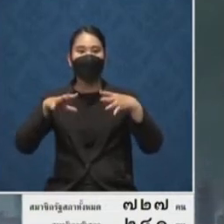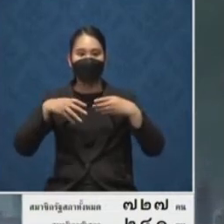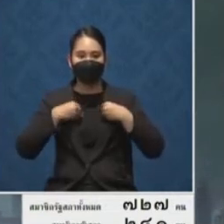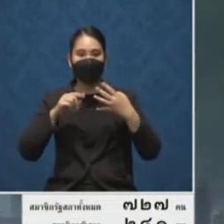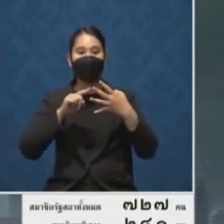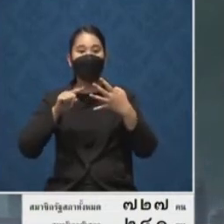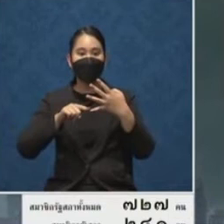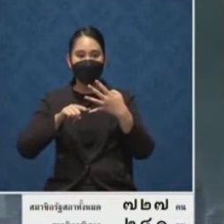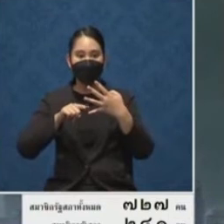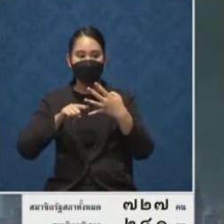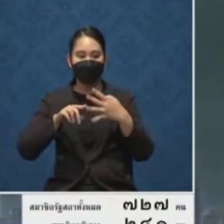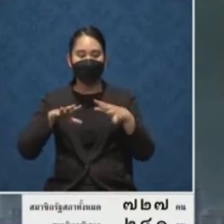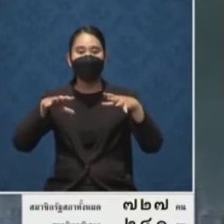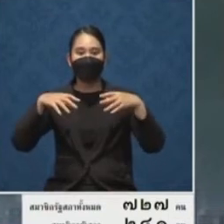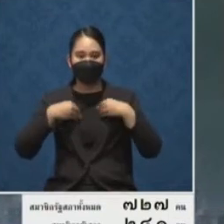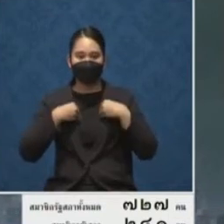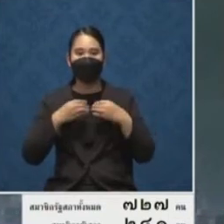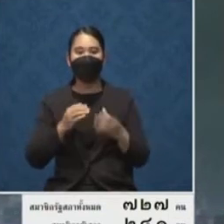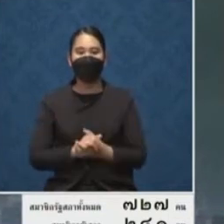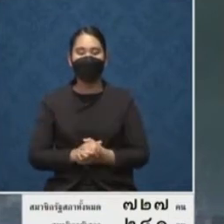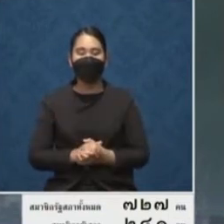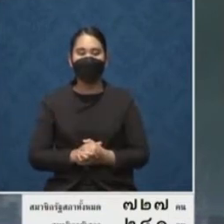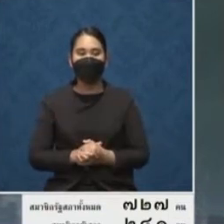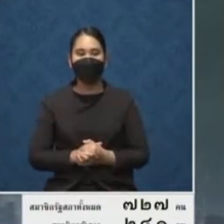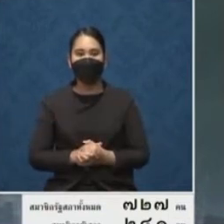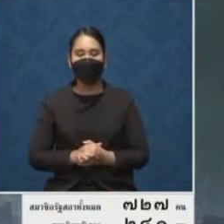รับหลักการและ4รับหลักการครับ